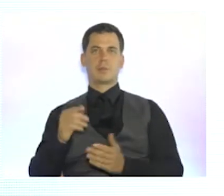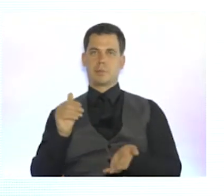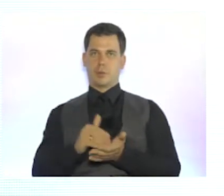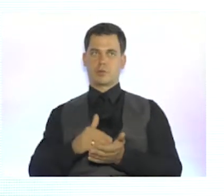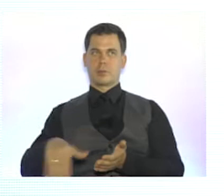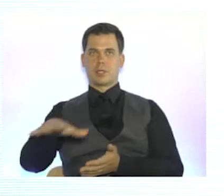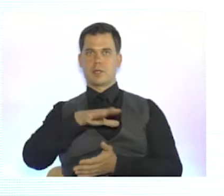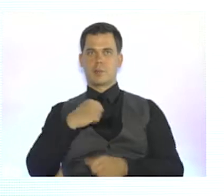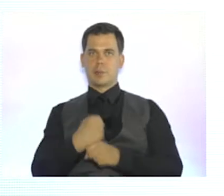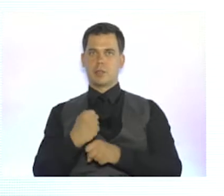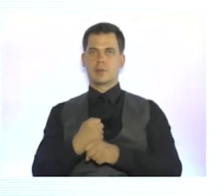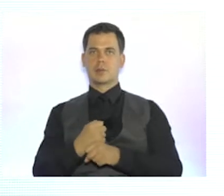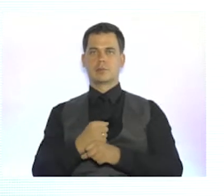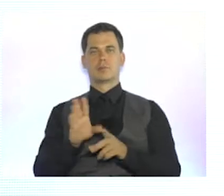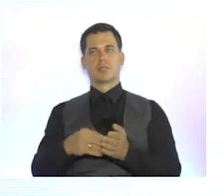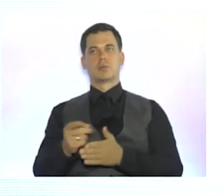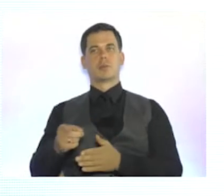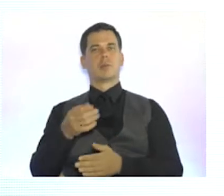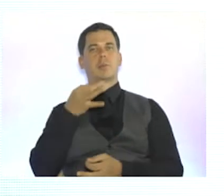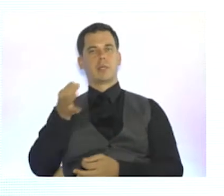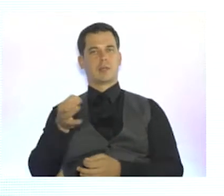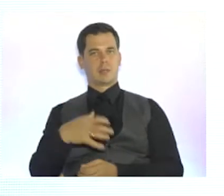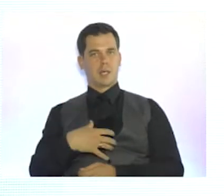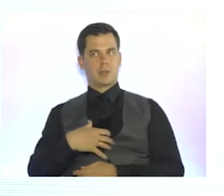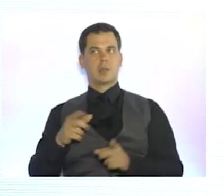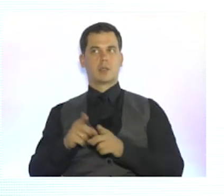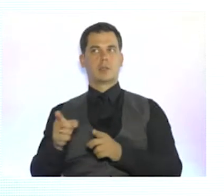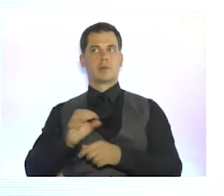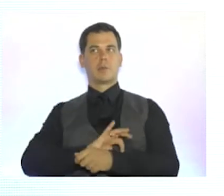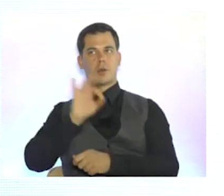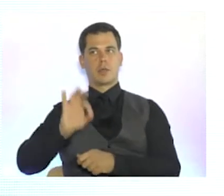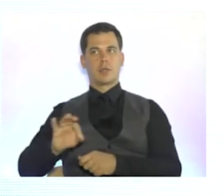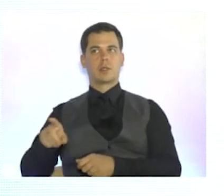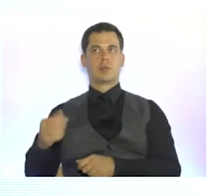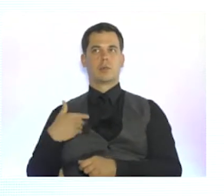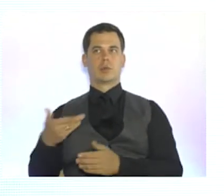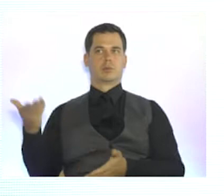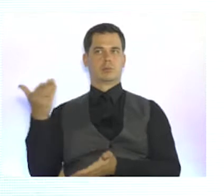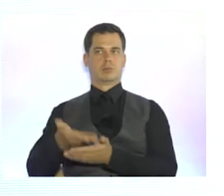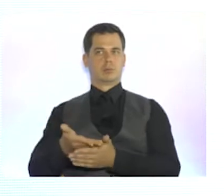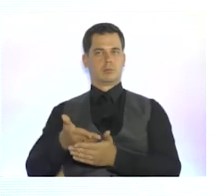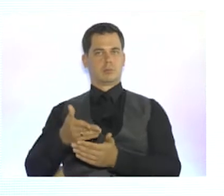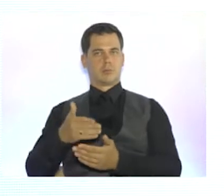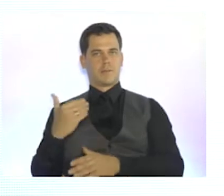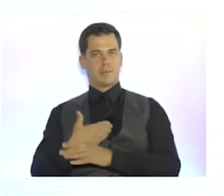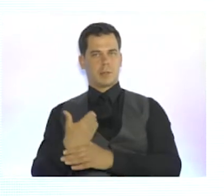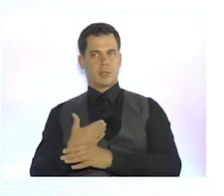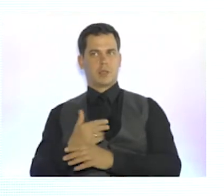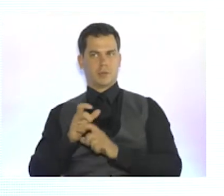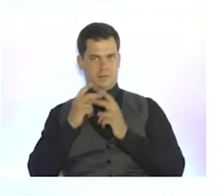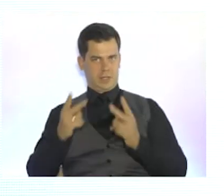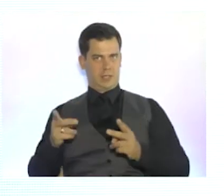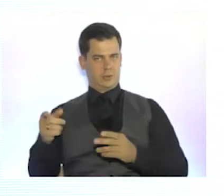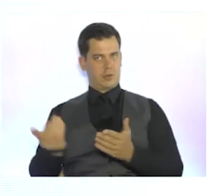zapotrzebowaniu na rynku pracy, tu myślę o pytaniu do pana dyrektora, jak i projektach, które są składane przez przedsiębiorców, tak? Czy te innowacje widać,